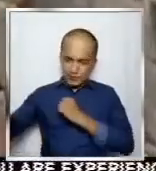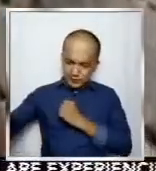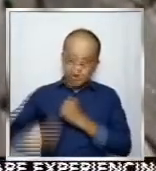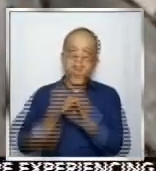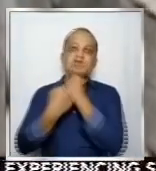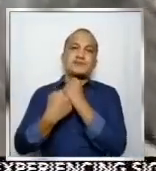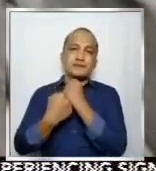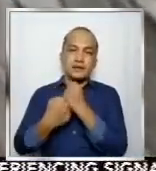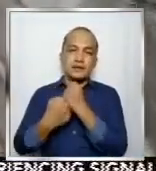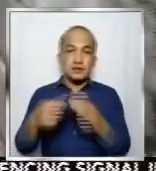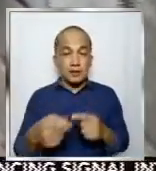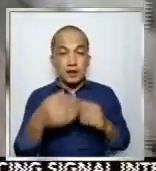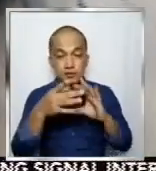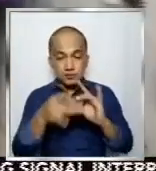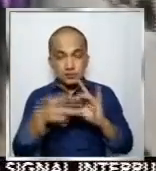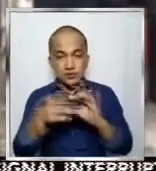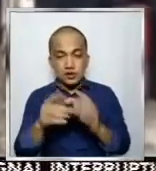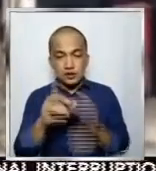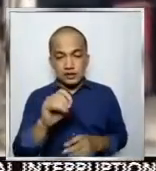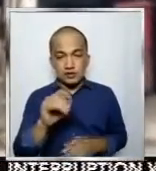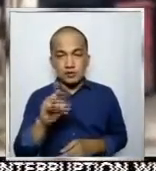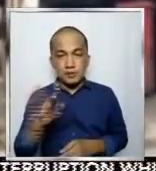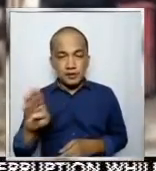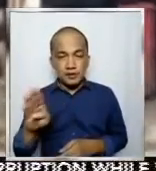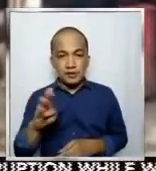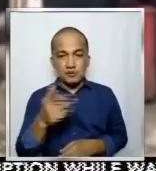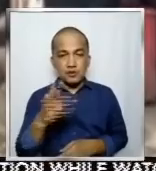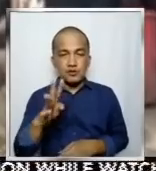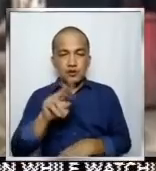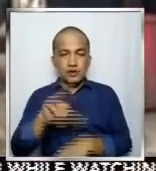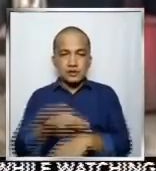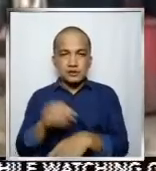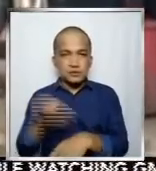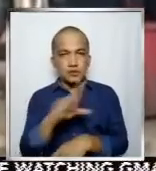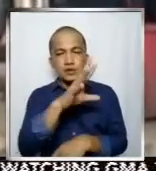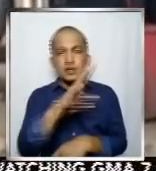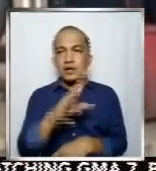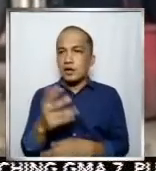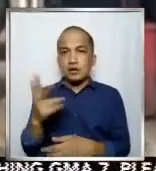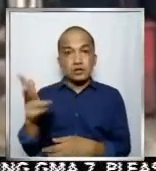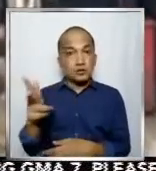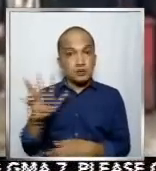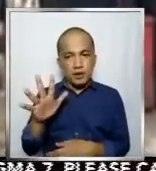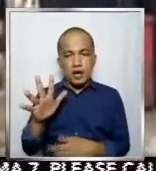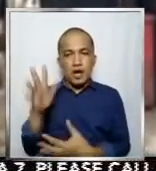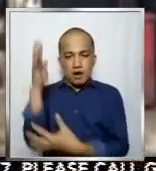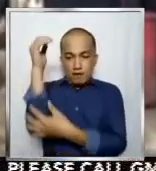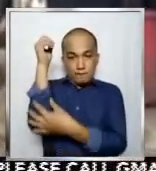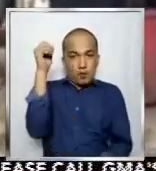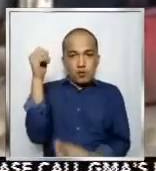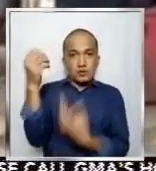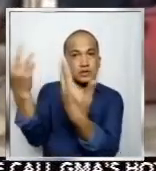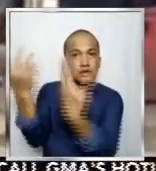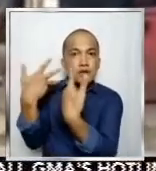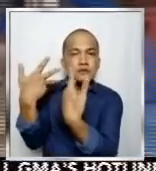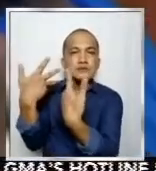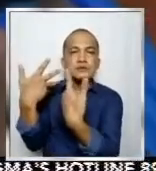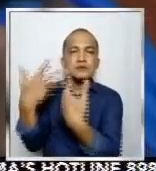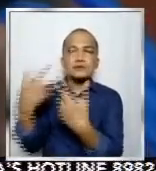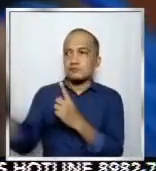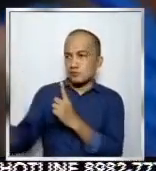at 24 oras ang kanilang hinaing, lahat silang 35 mahihirap na napag-iwanan, kinausap ng pro